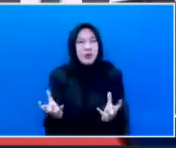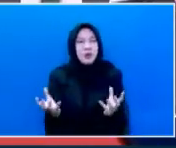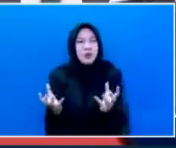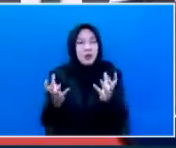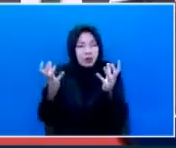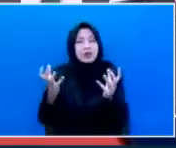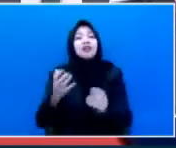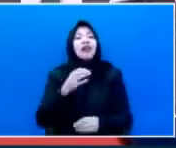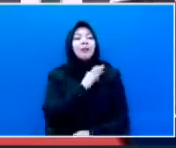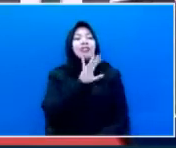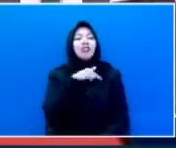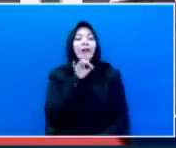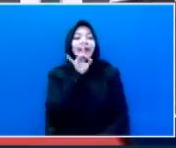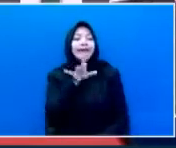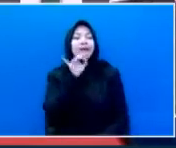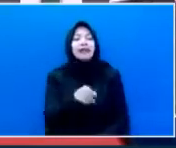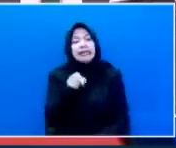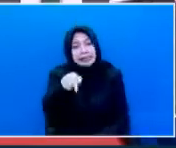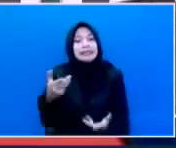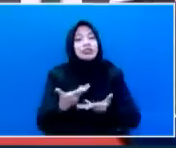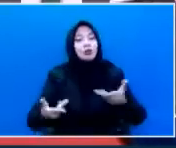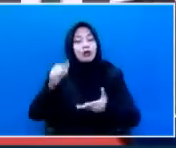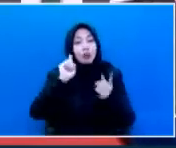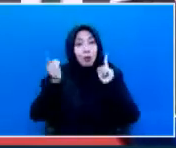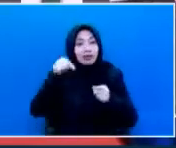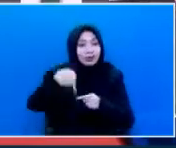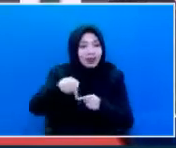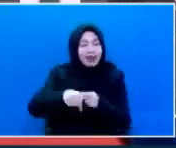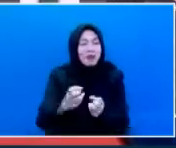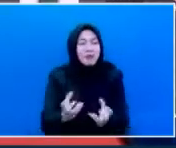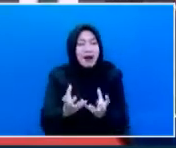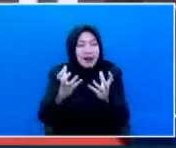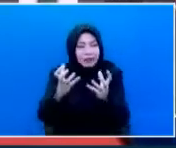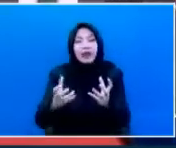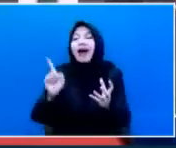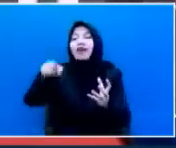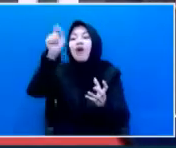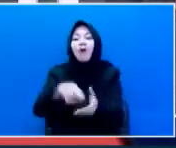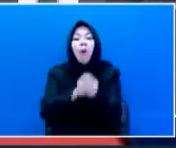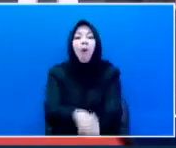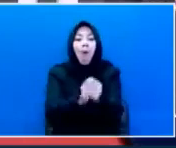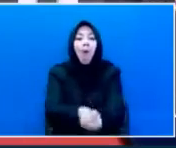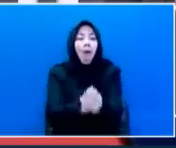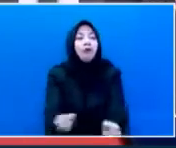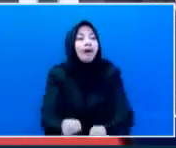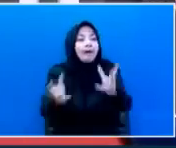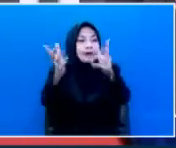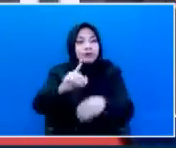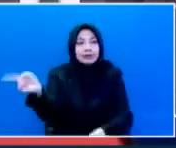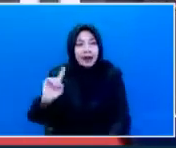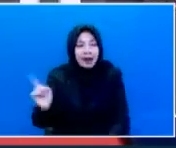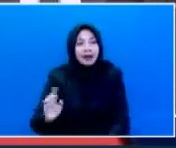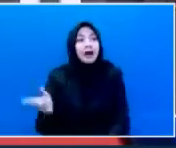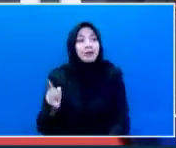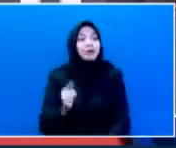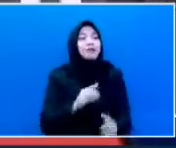ini jangan di ee tambah panas karena tadi yang berebut kekuasaan sama-sama punya akses terhadap instrumen